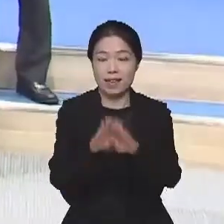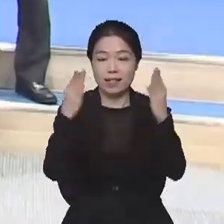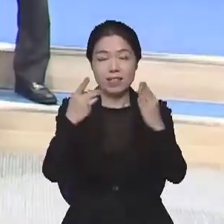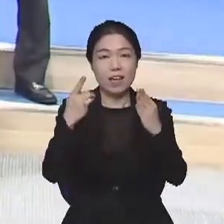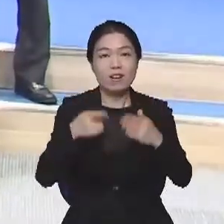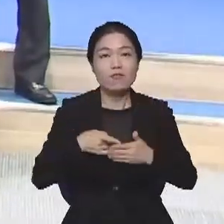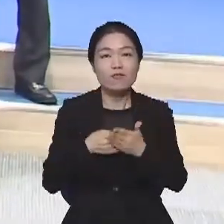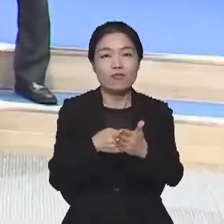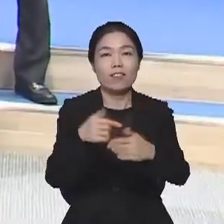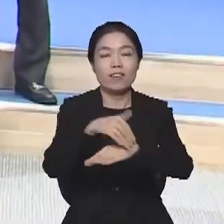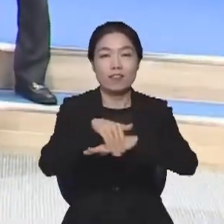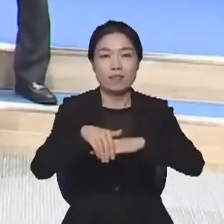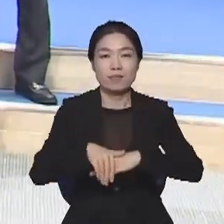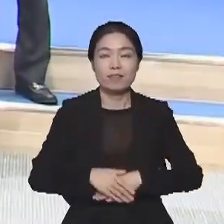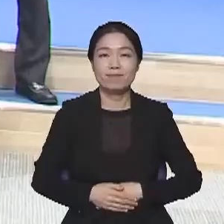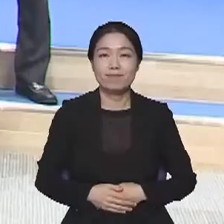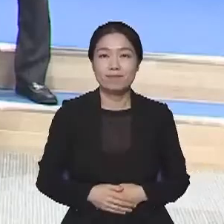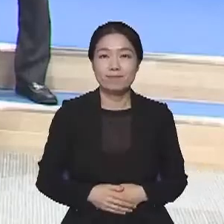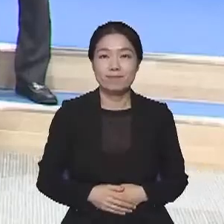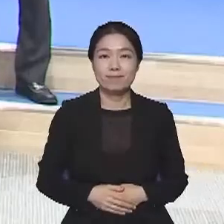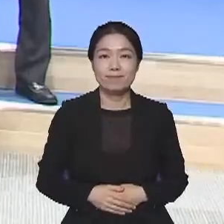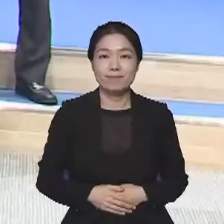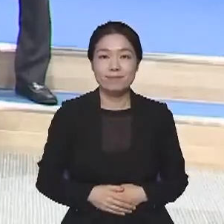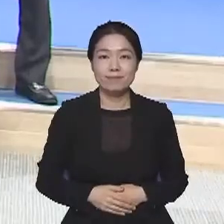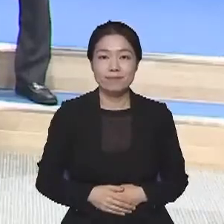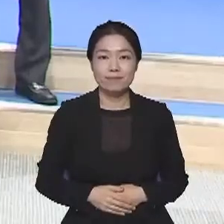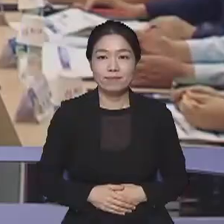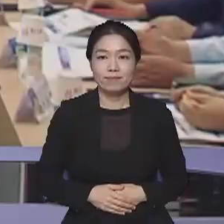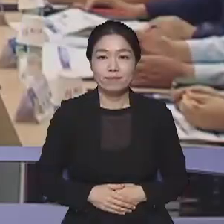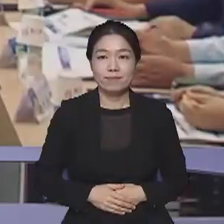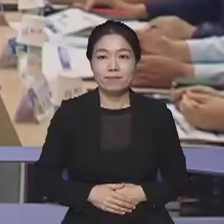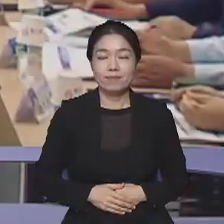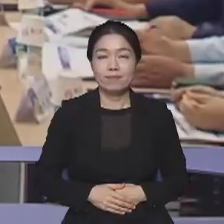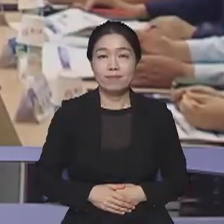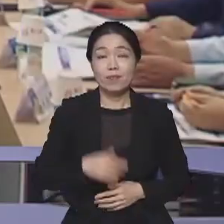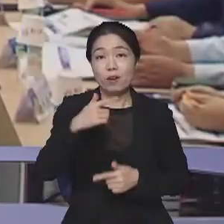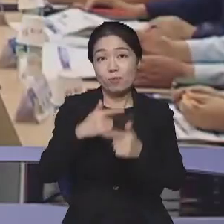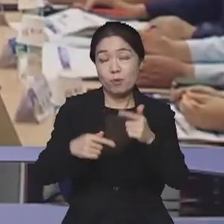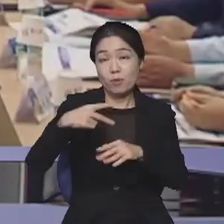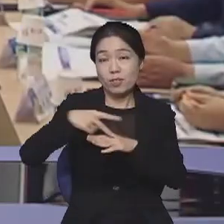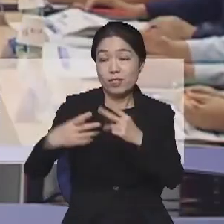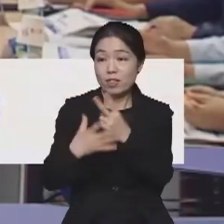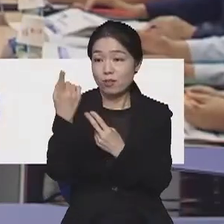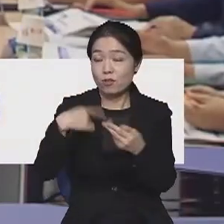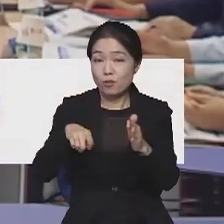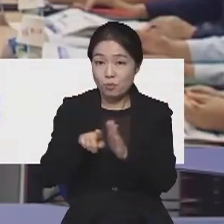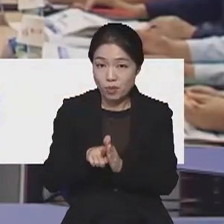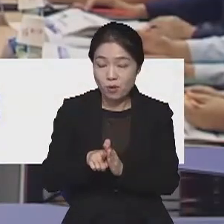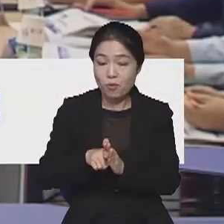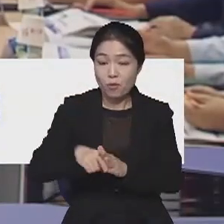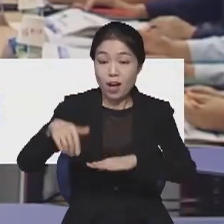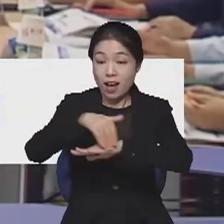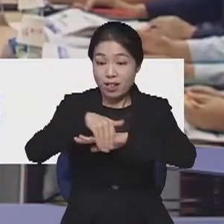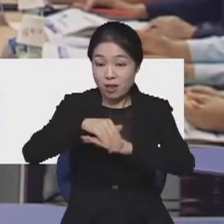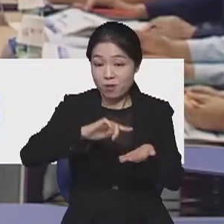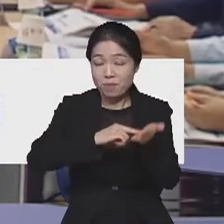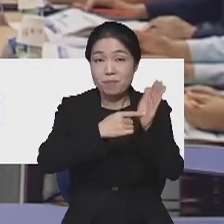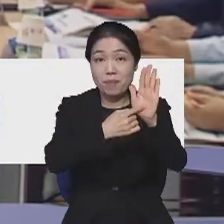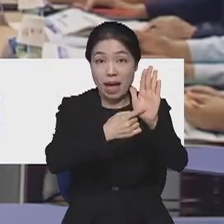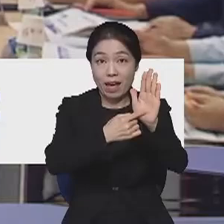방침입니다. KBC 김재현입니다. 목포 신안 통합을 위한 로드맵이 제시된